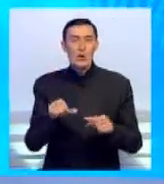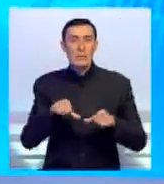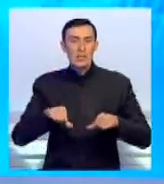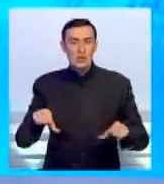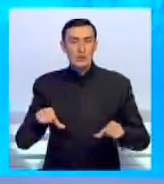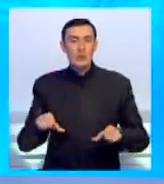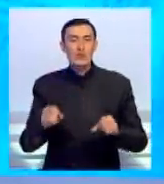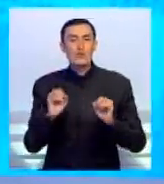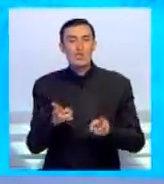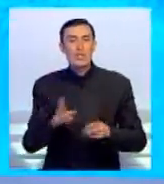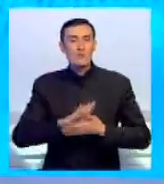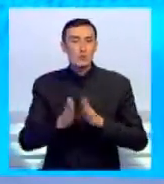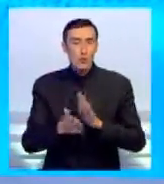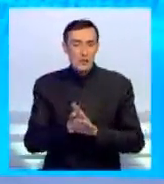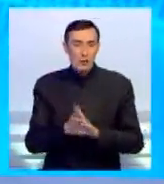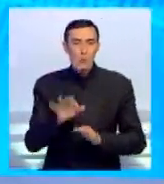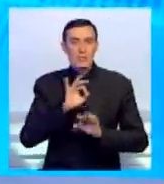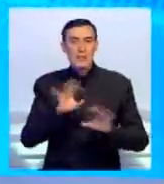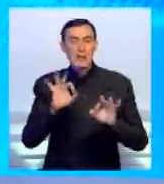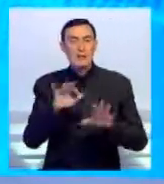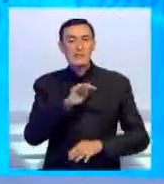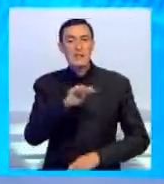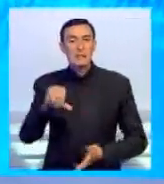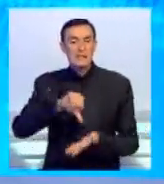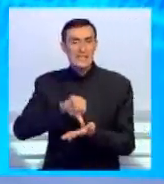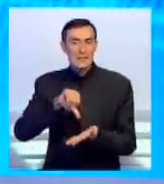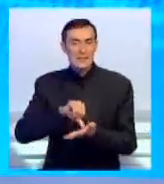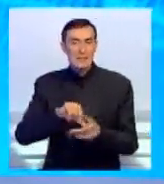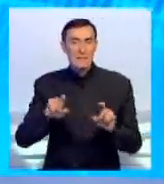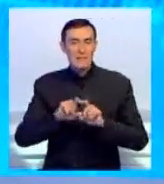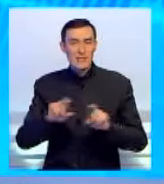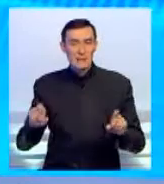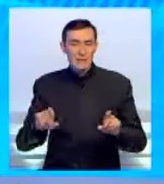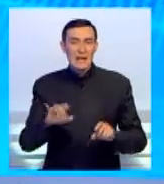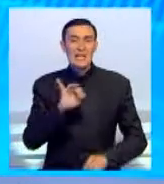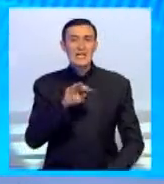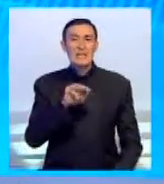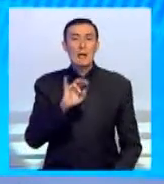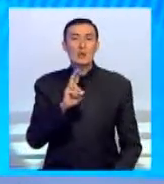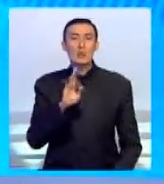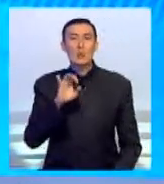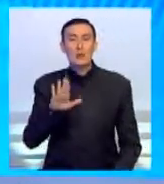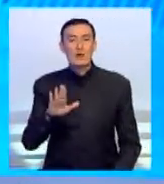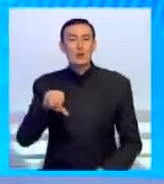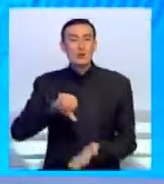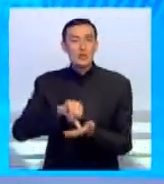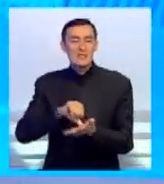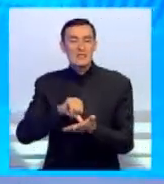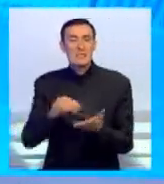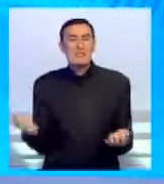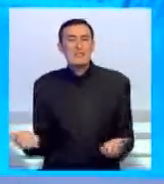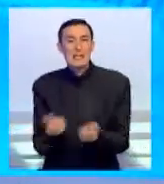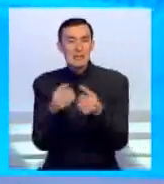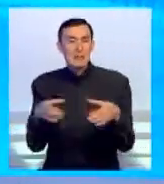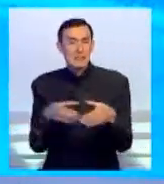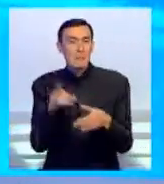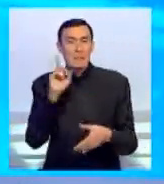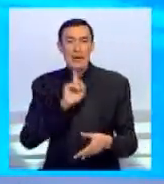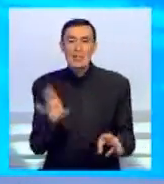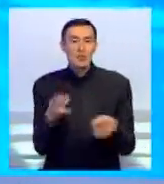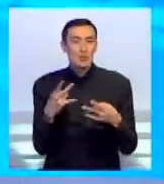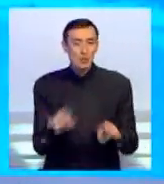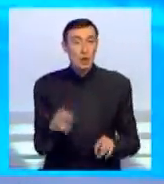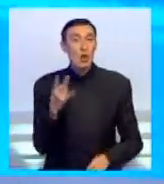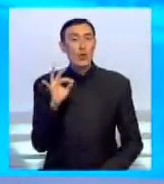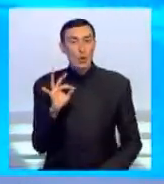по чрезвычайным ситуациям. По словам официального представителя Руслана Иманкулова, участие спасательных подразделений пока не